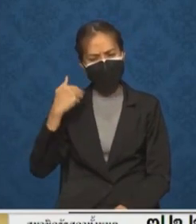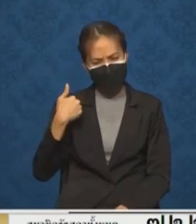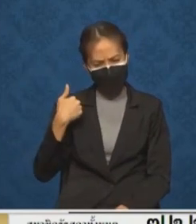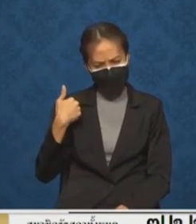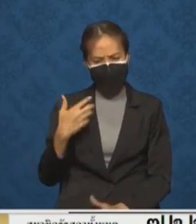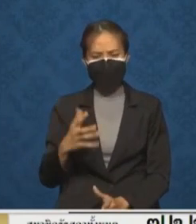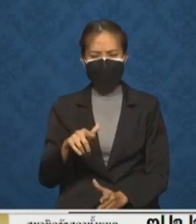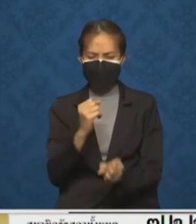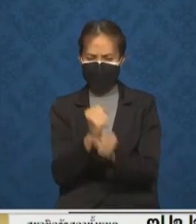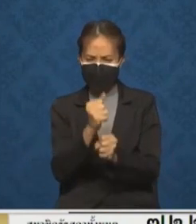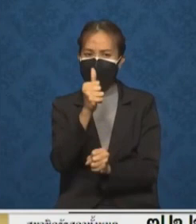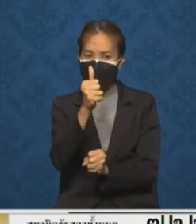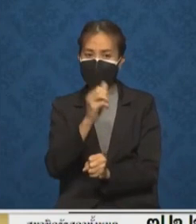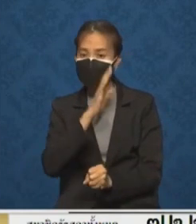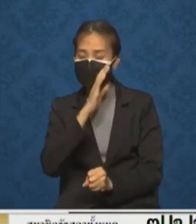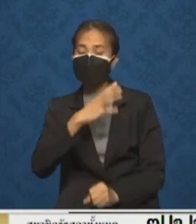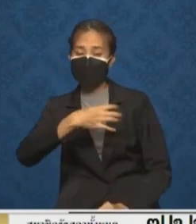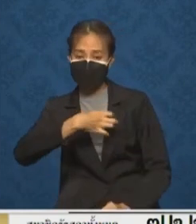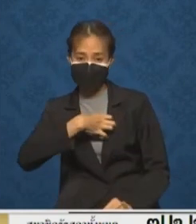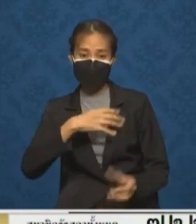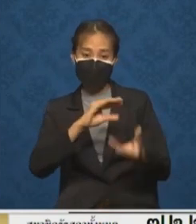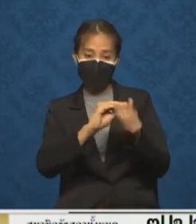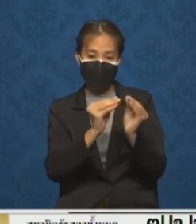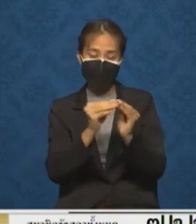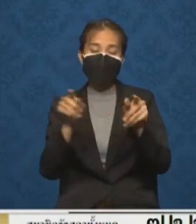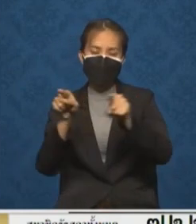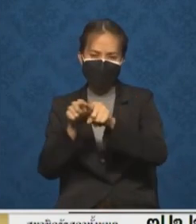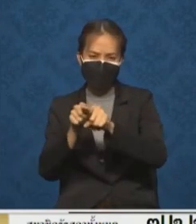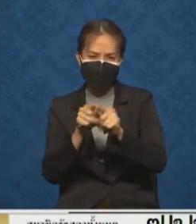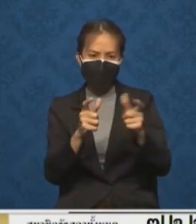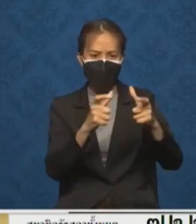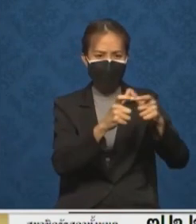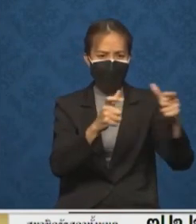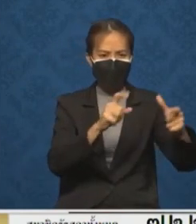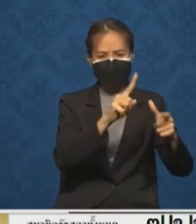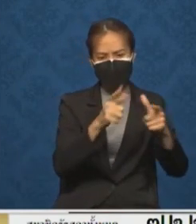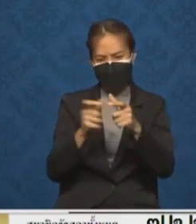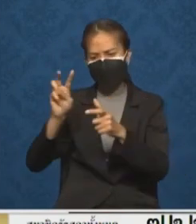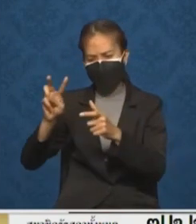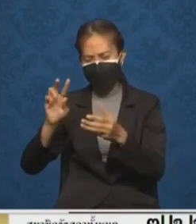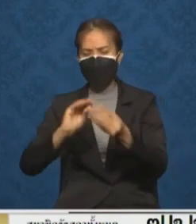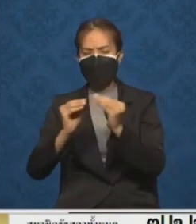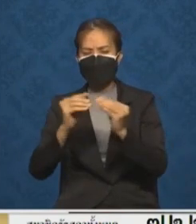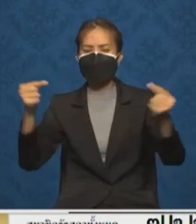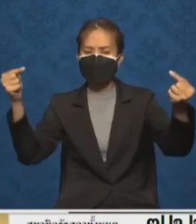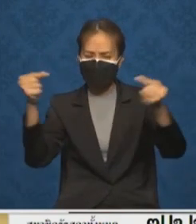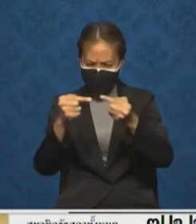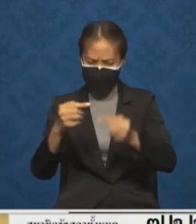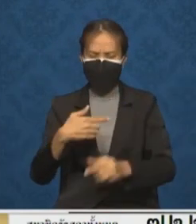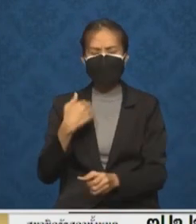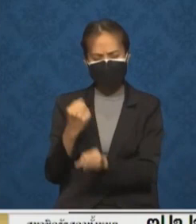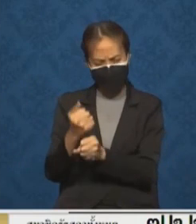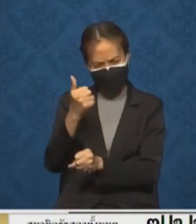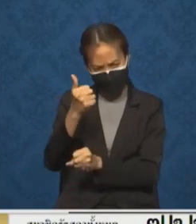ดียวกันได้ถ้าเราพึงประสงค์เช่นนั้นซึ่งเราก็ควรจะประสงค์เช่นนั้นจริงๆกระผมนั้นเห็นด้วยทุกประการครับ